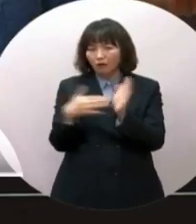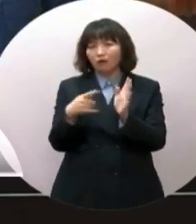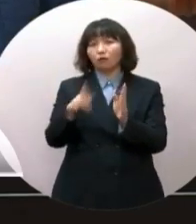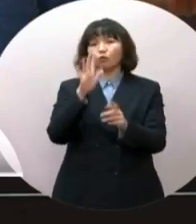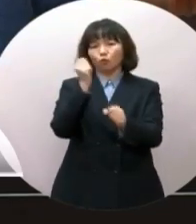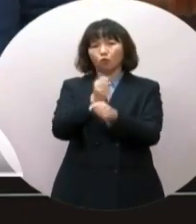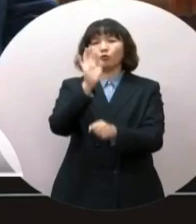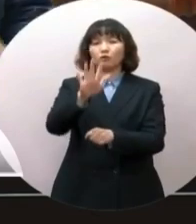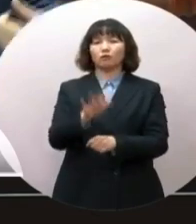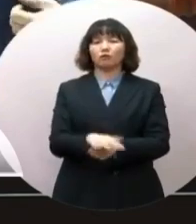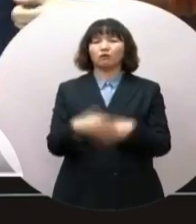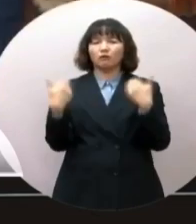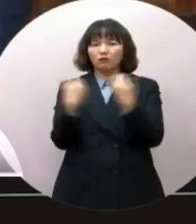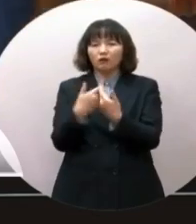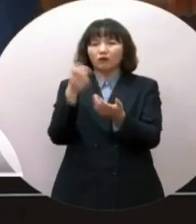求